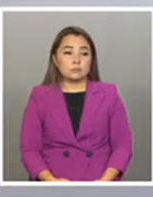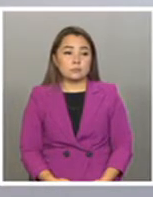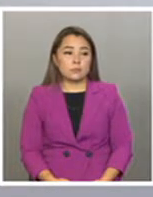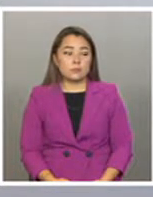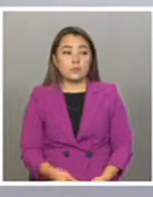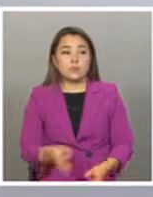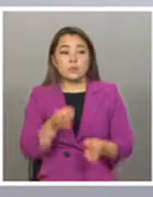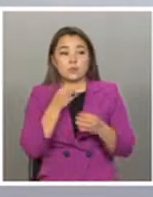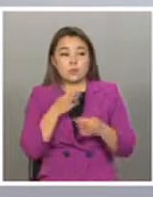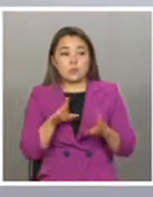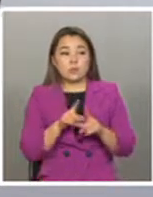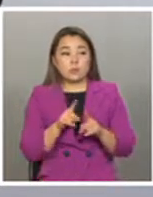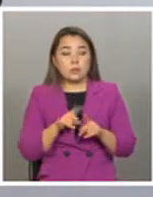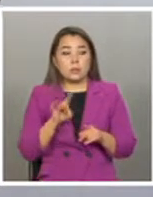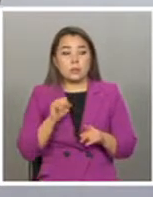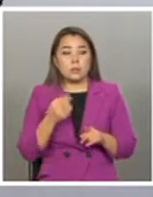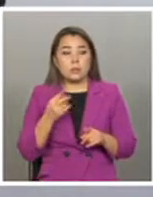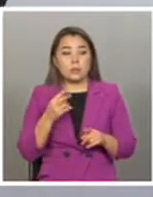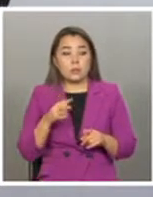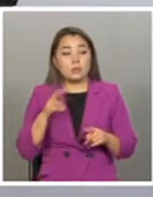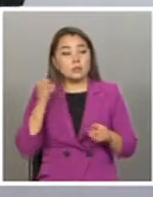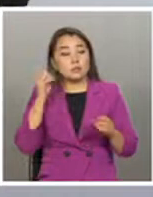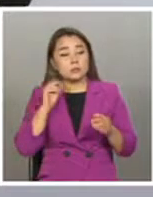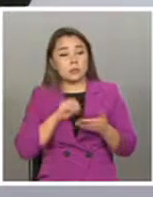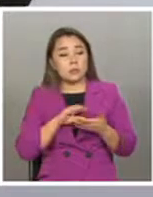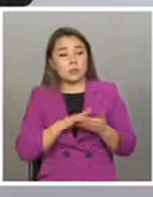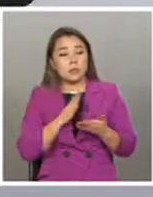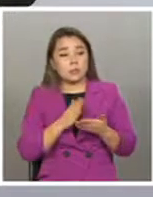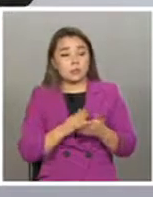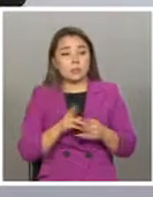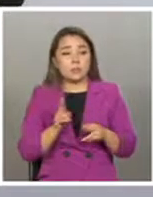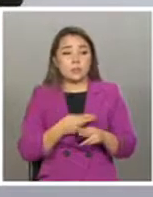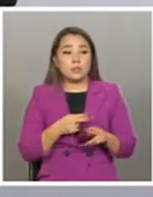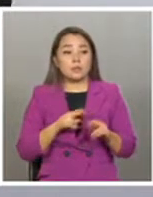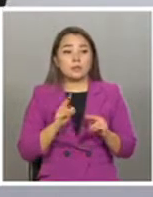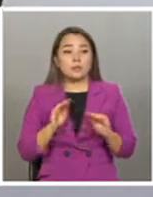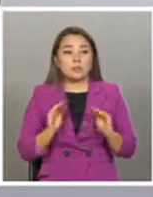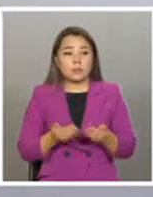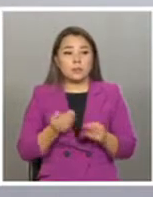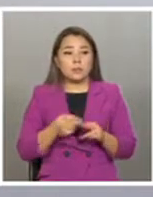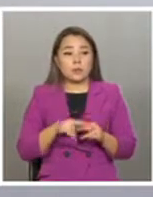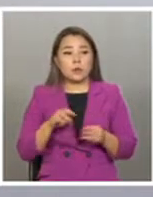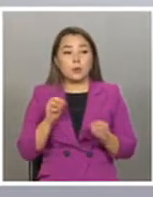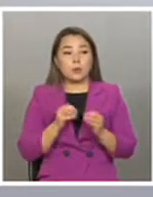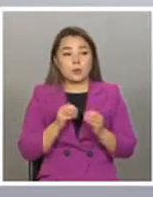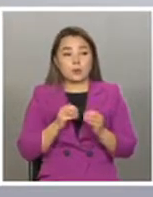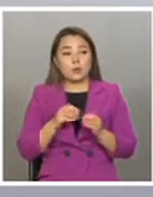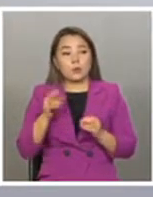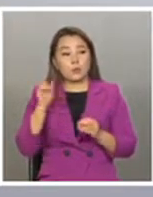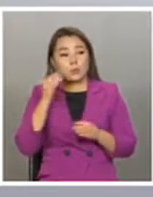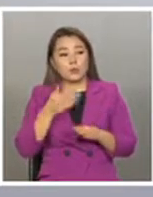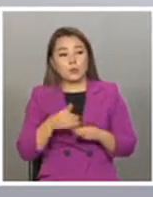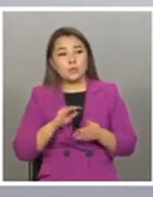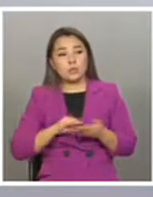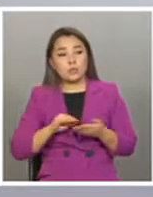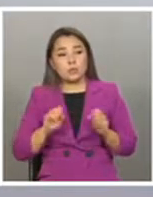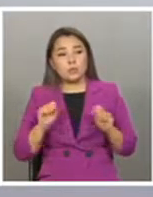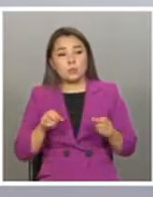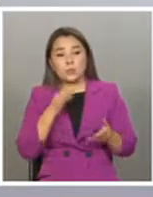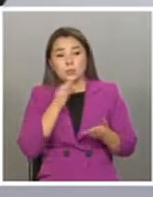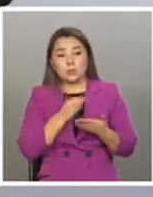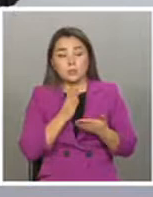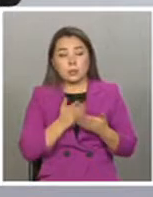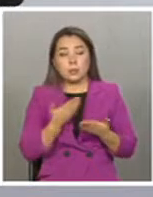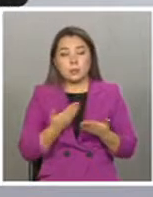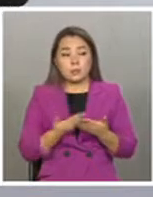кез келген рационал санды да шектеусіз периодты ондық бөлшек түрінде жазуға болатынын көрсетейік. Мысалы,